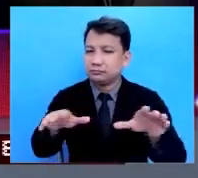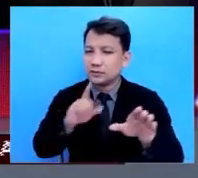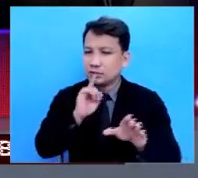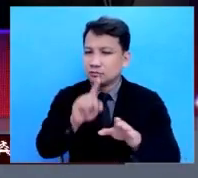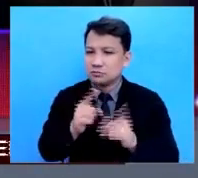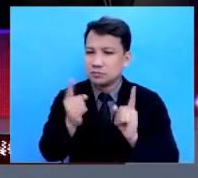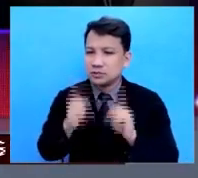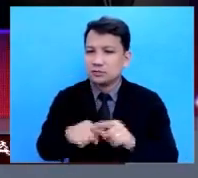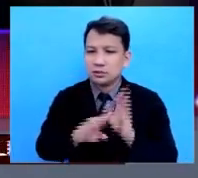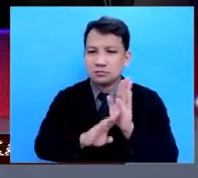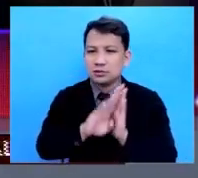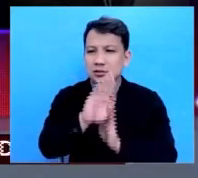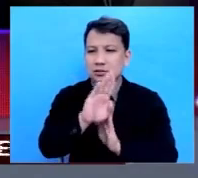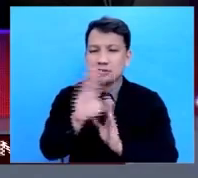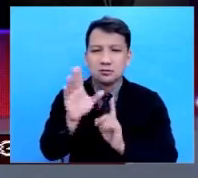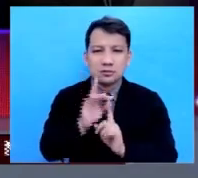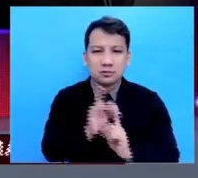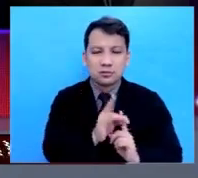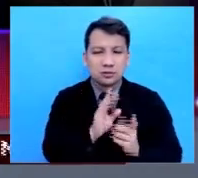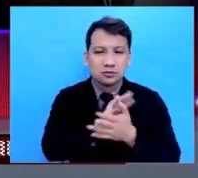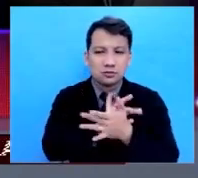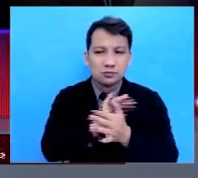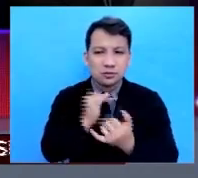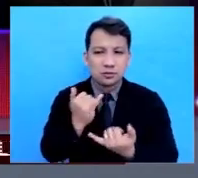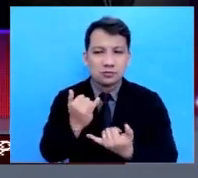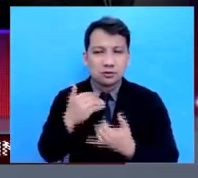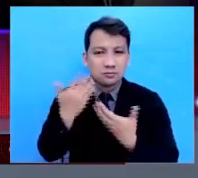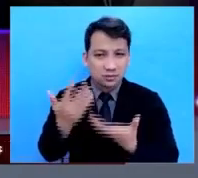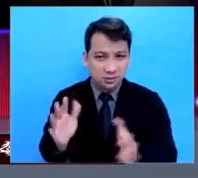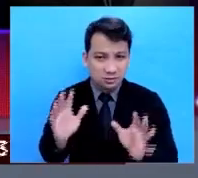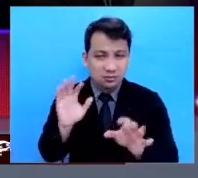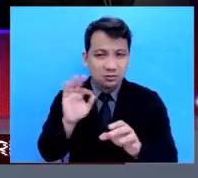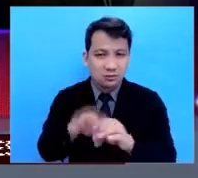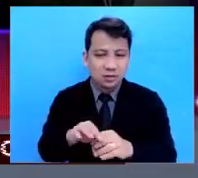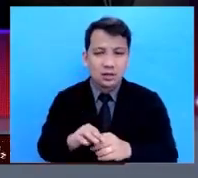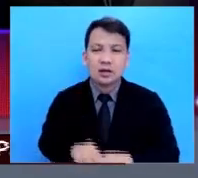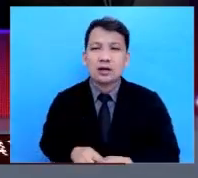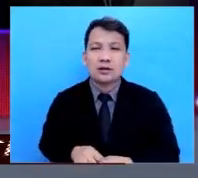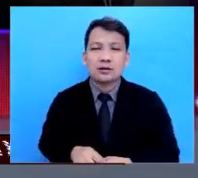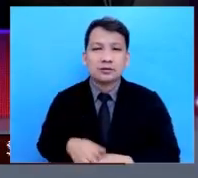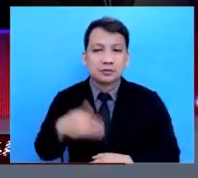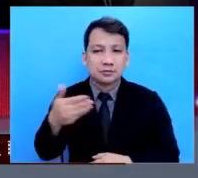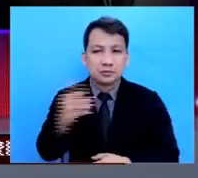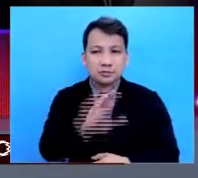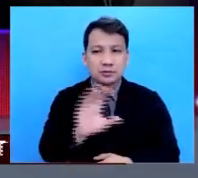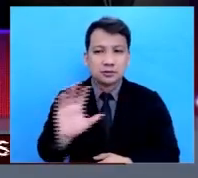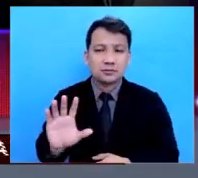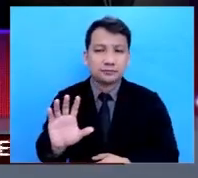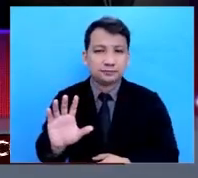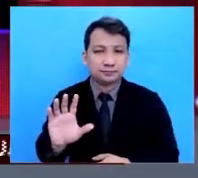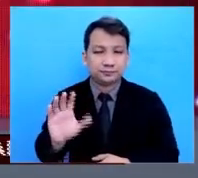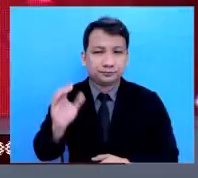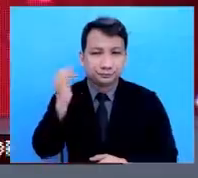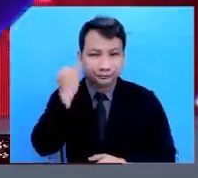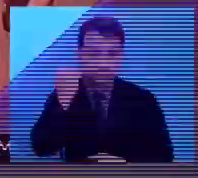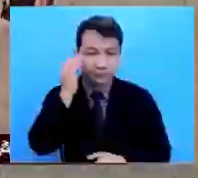posibleng pagtaas ng mga kaso ng COVID-19 pagkatapos ng eleksyon. Nasa frontline ng balitang yan si JC